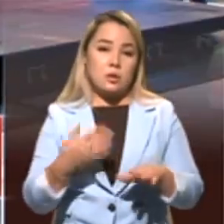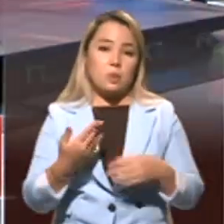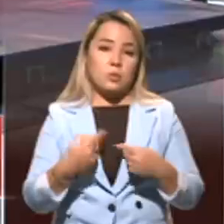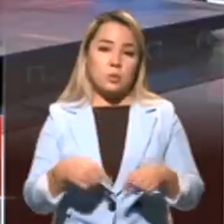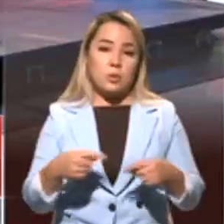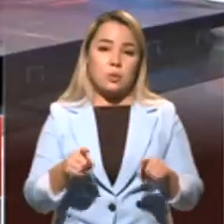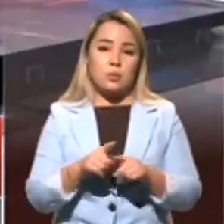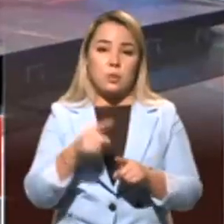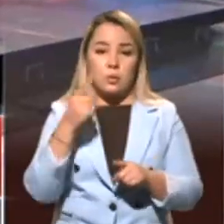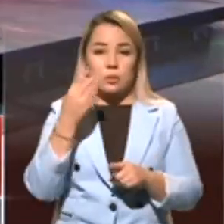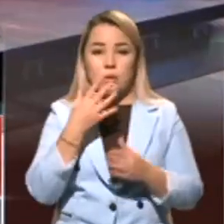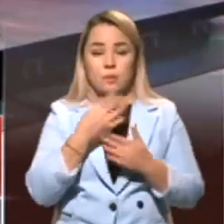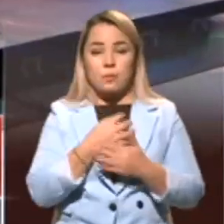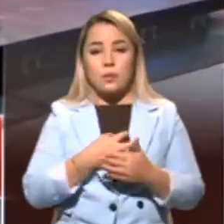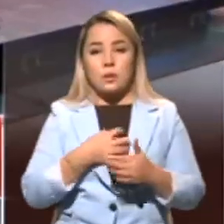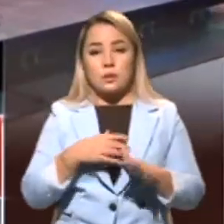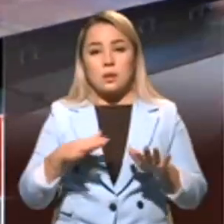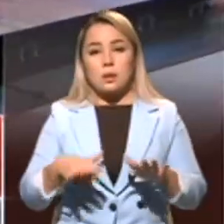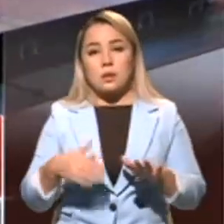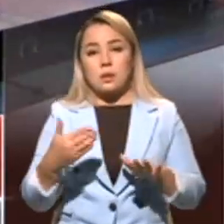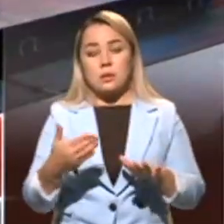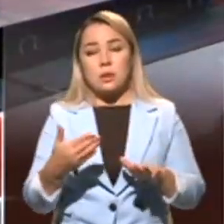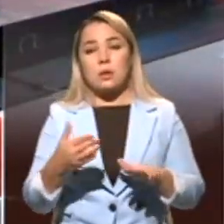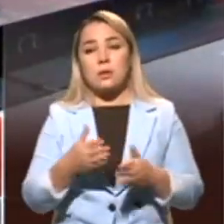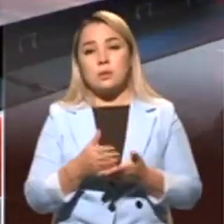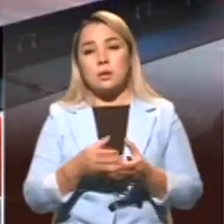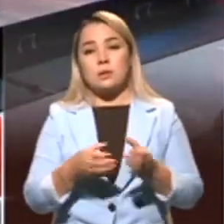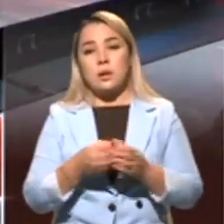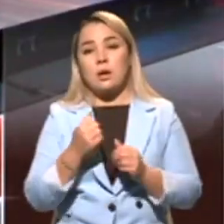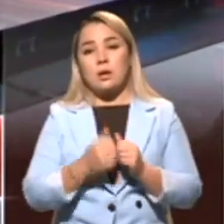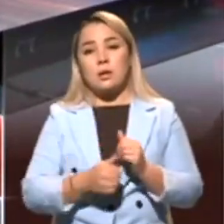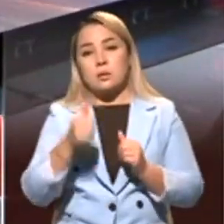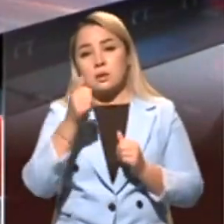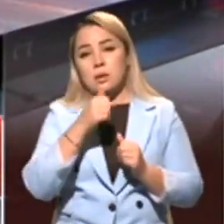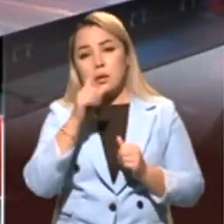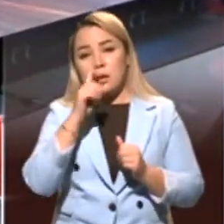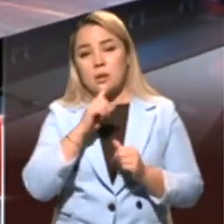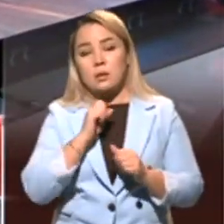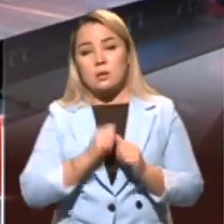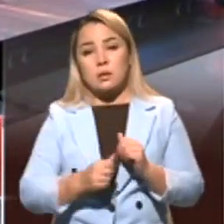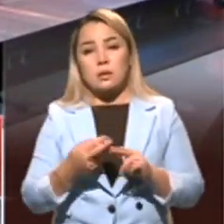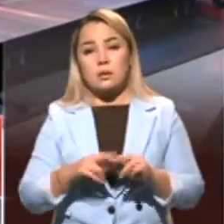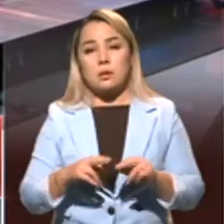ой салатын негізгі площадкалардың несі саясаткерлер жыл сайын, ай сайын қаптаған